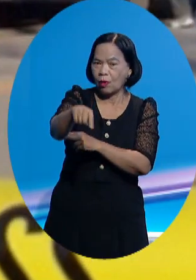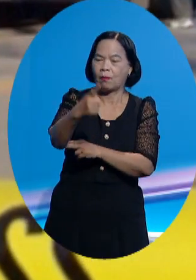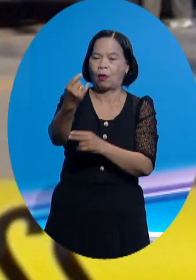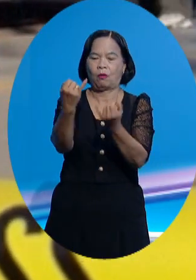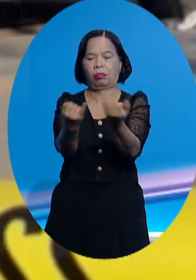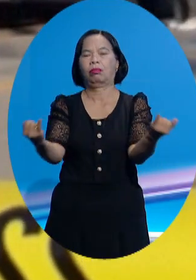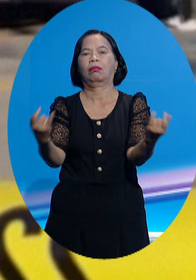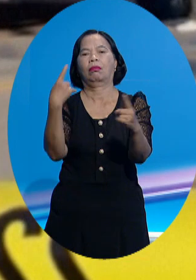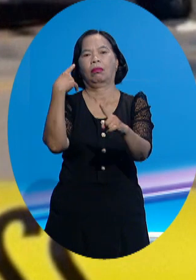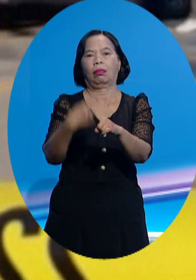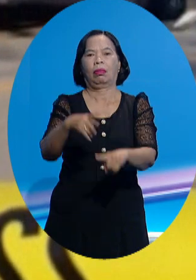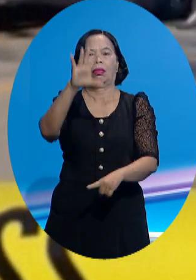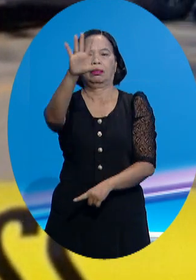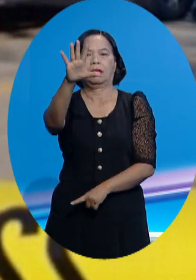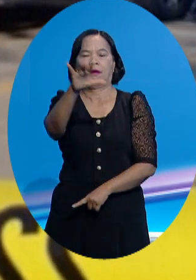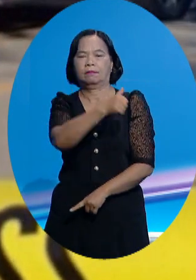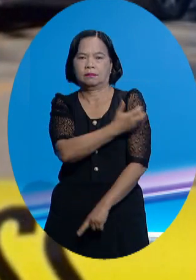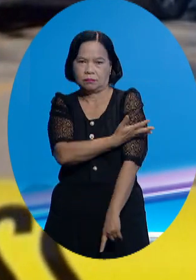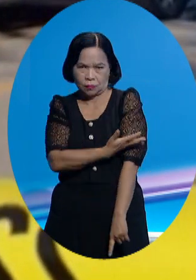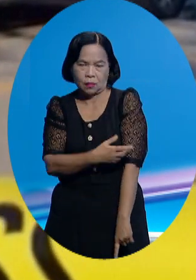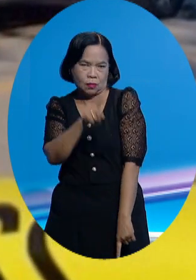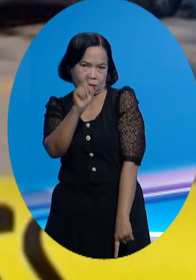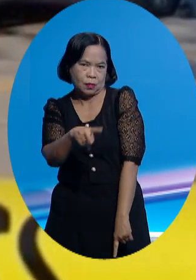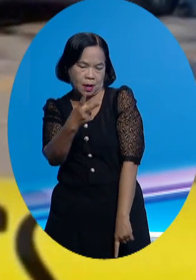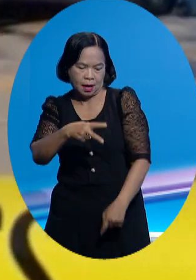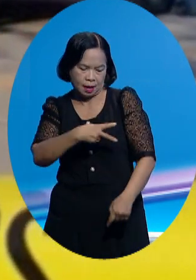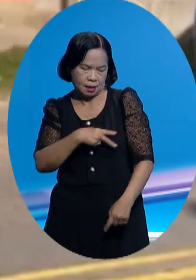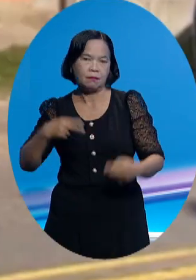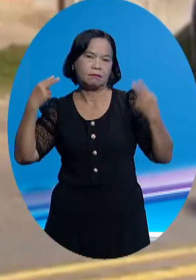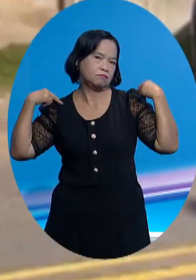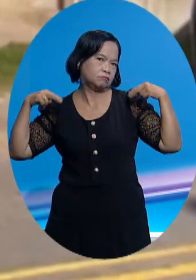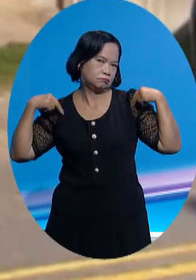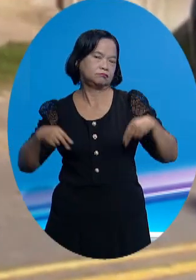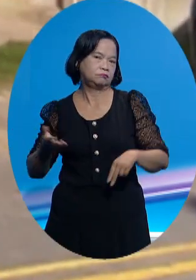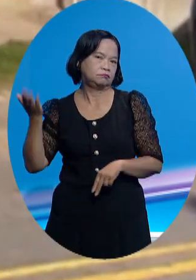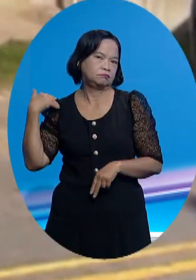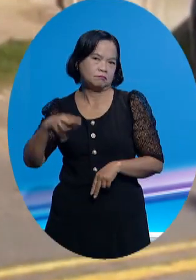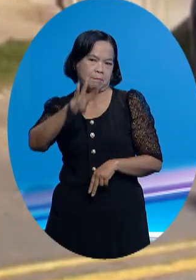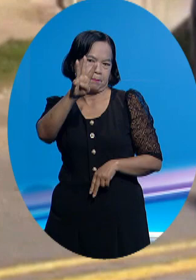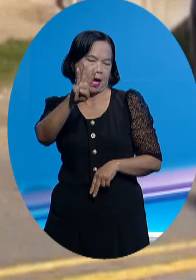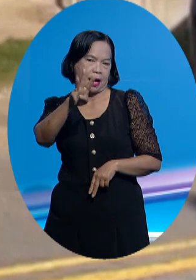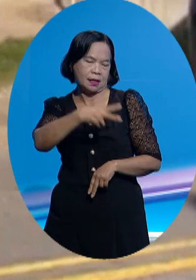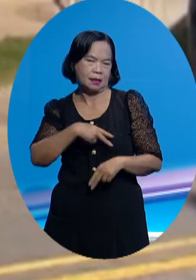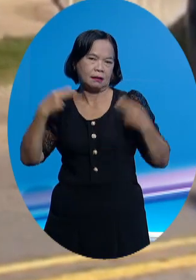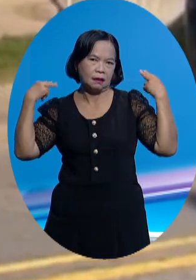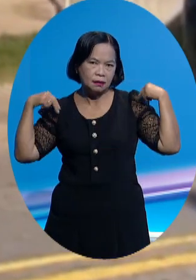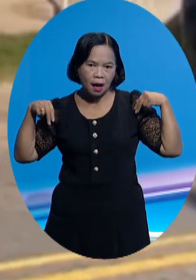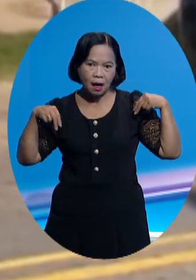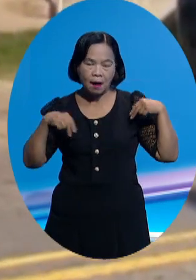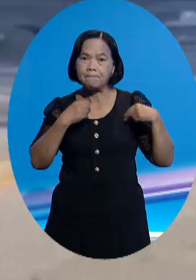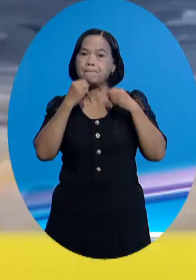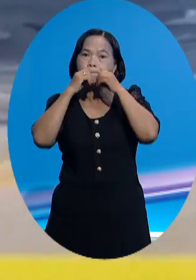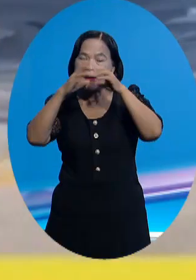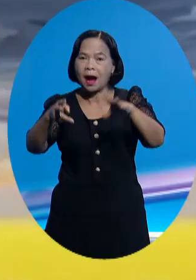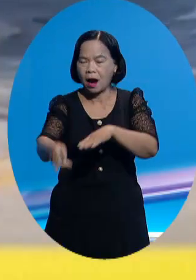một trẻ em thiệt mạng và 5 người khác bị thương trong đó có hai nhân viên cảnh sát Trước đó ba nhân viên cảnh sát cho biết họ nhận được tin báo